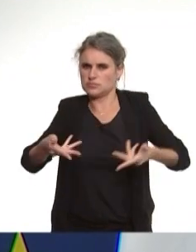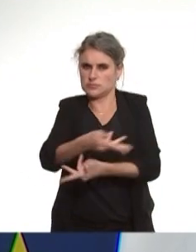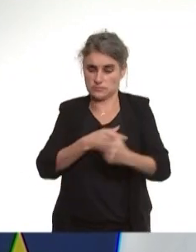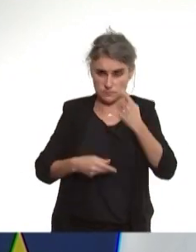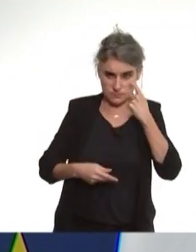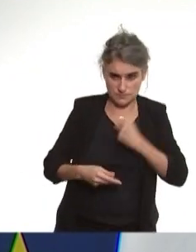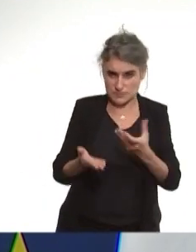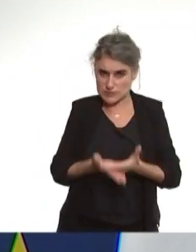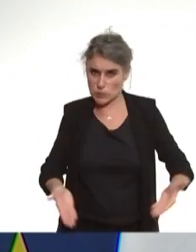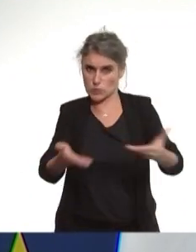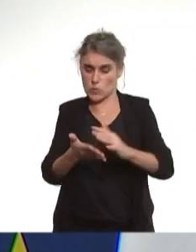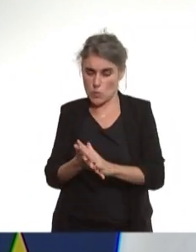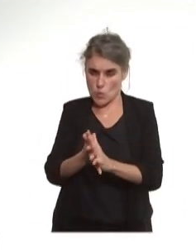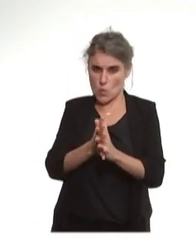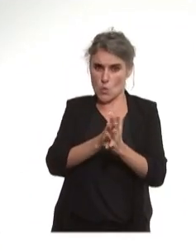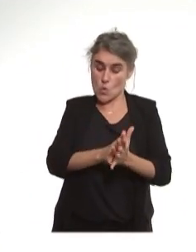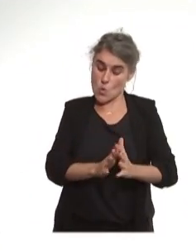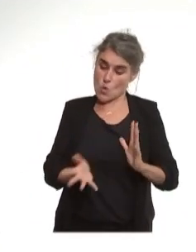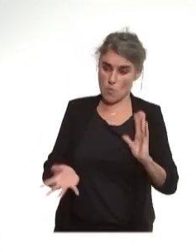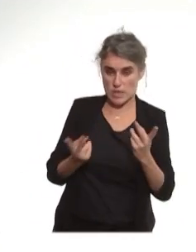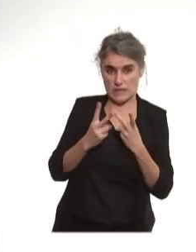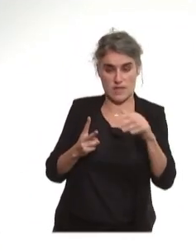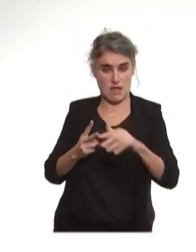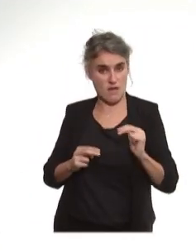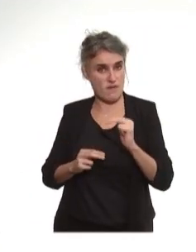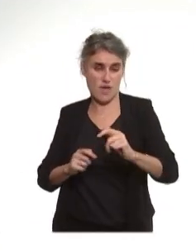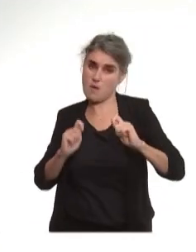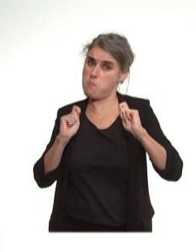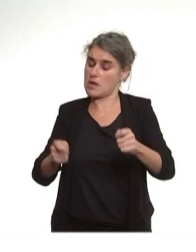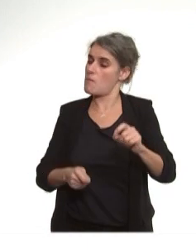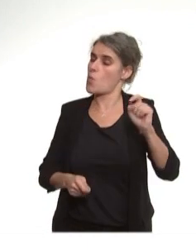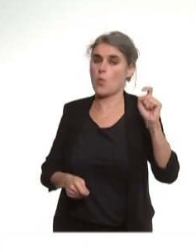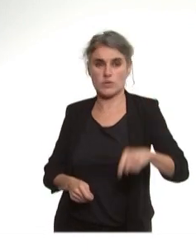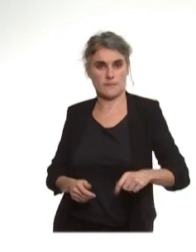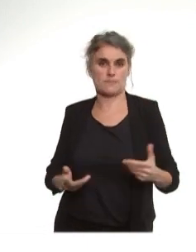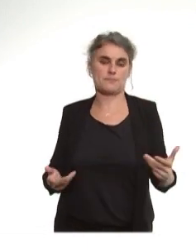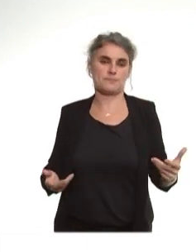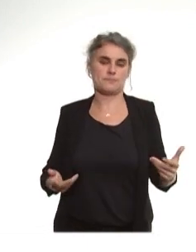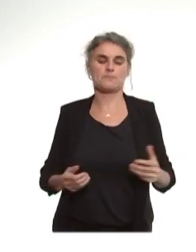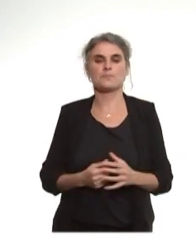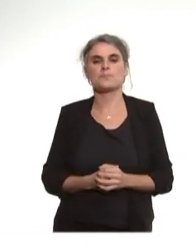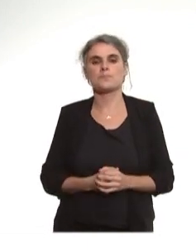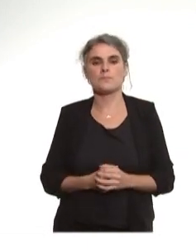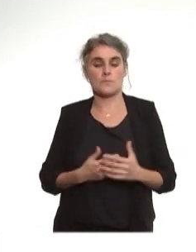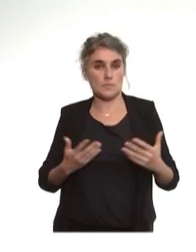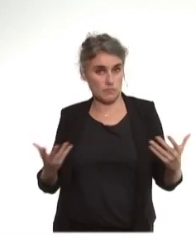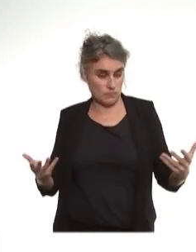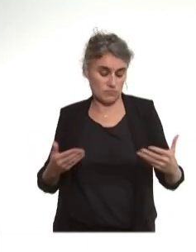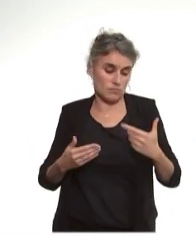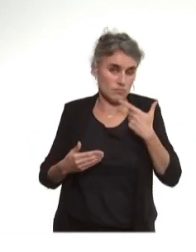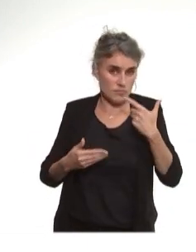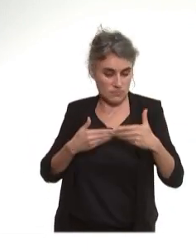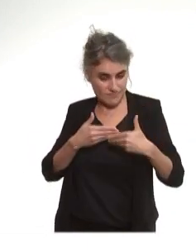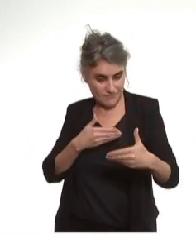épidémique et leur annoncer que la bascule avait hélas de grands risques d'être opéré et dans les prochains jours